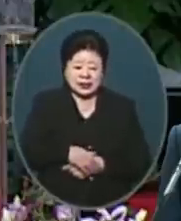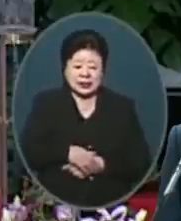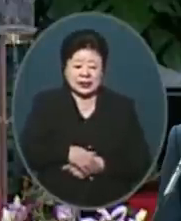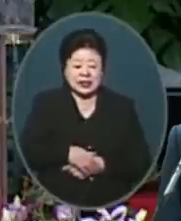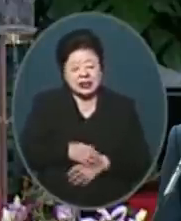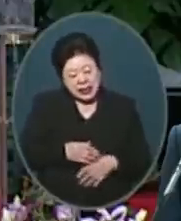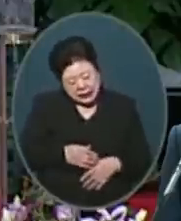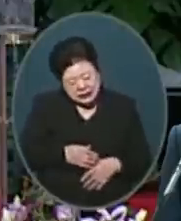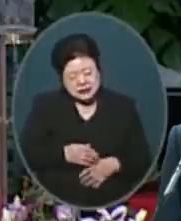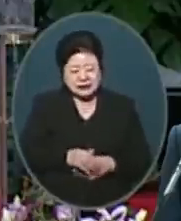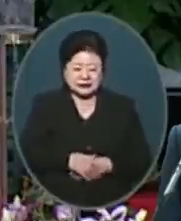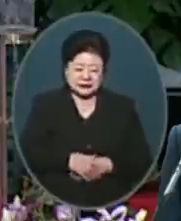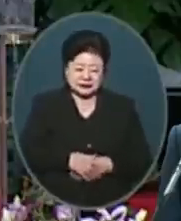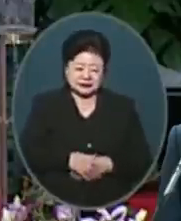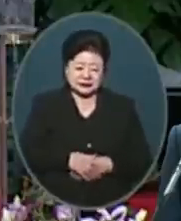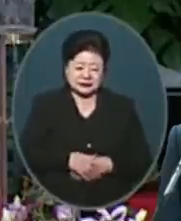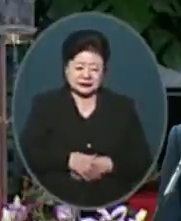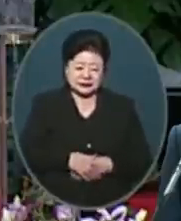허약했는데